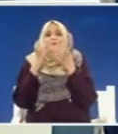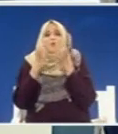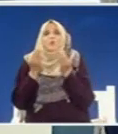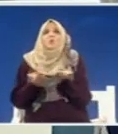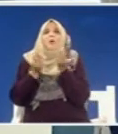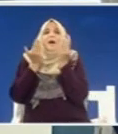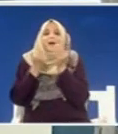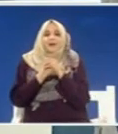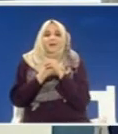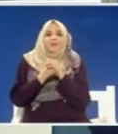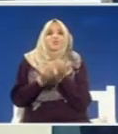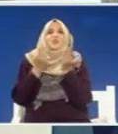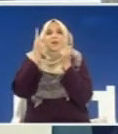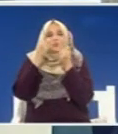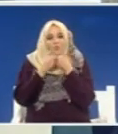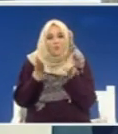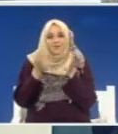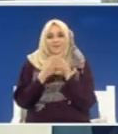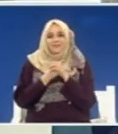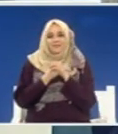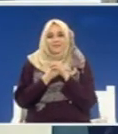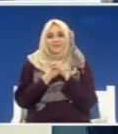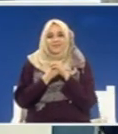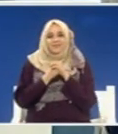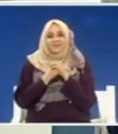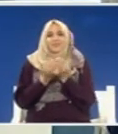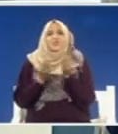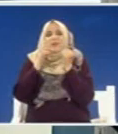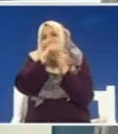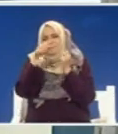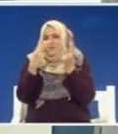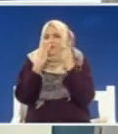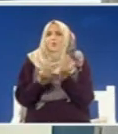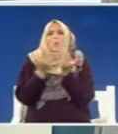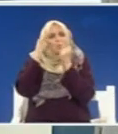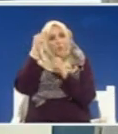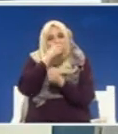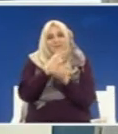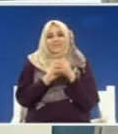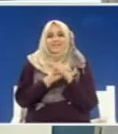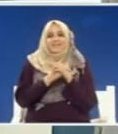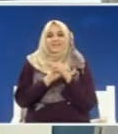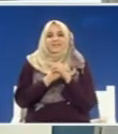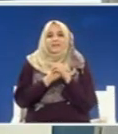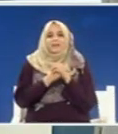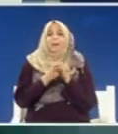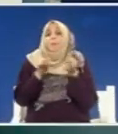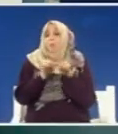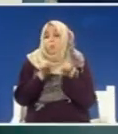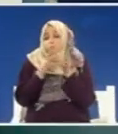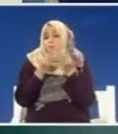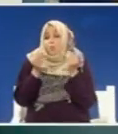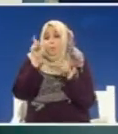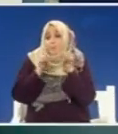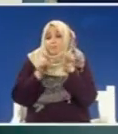الله ربي يفتح عليه، أعتقدوا فيهم الخير ورهم يدعو لكم. من وراء أخونا حميد كثير قصص، وهي